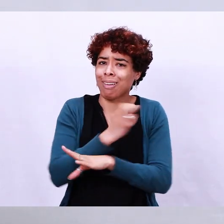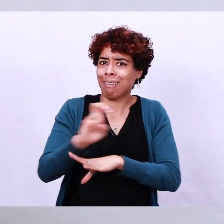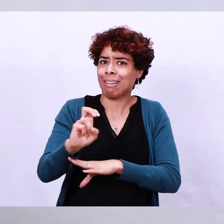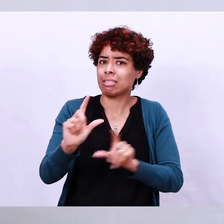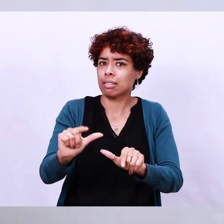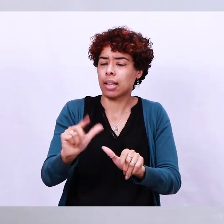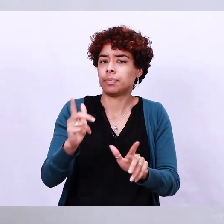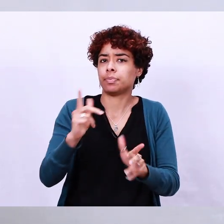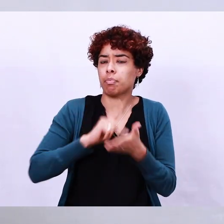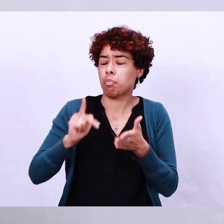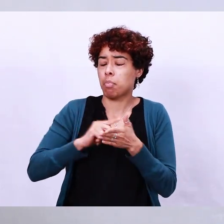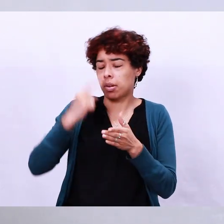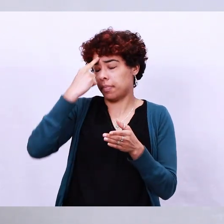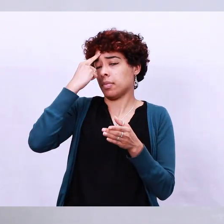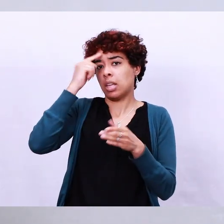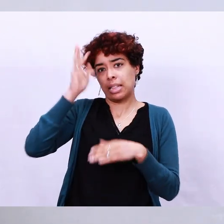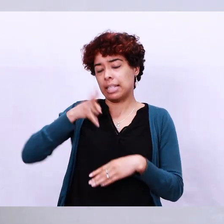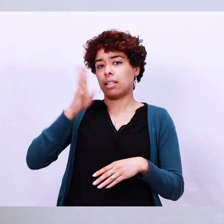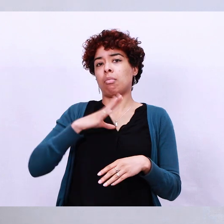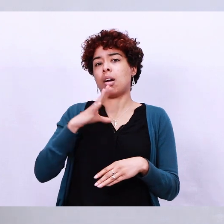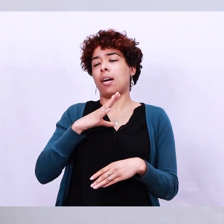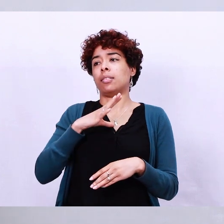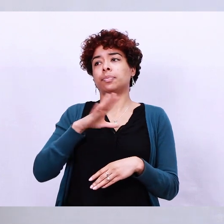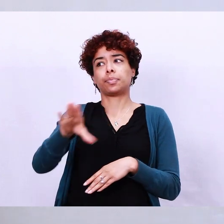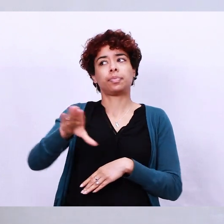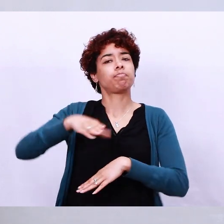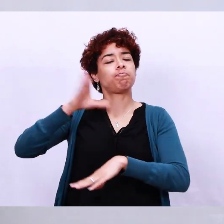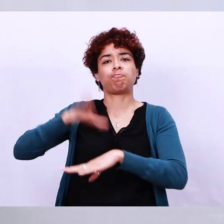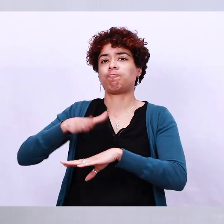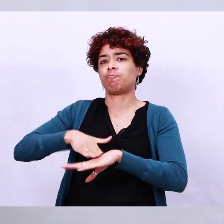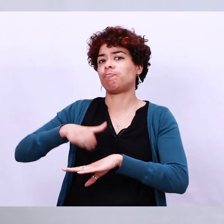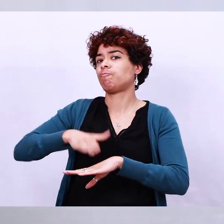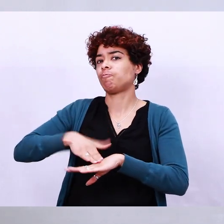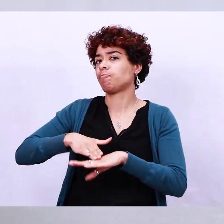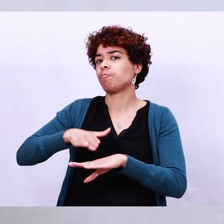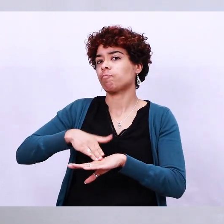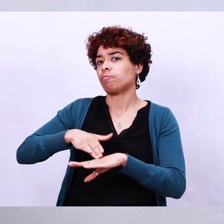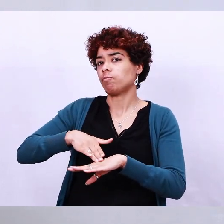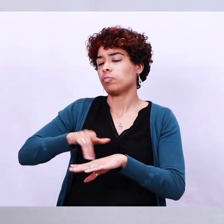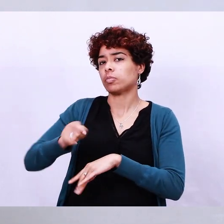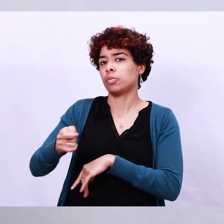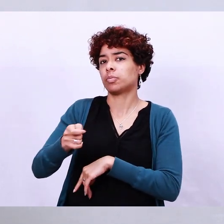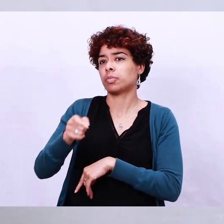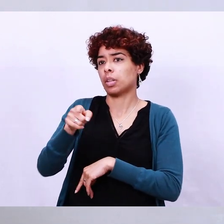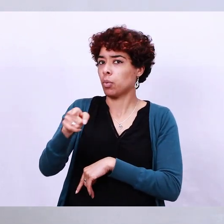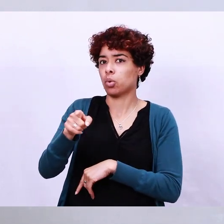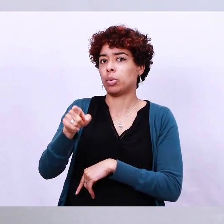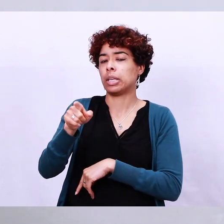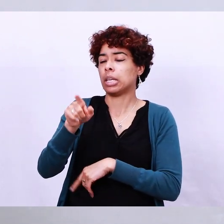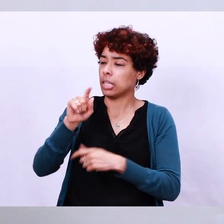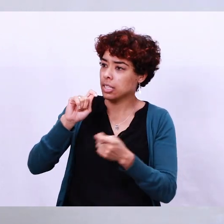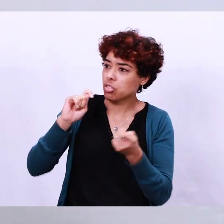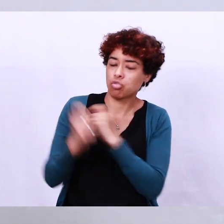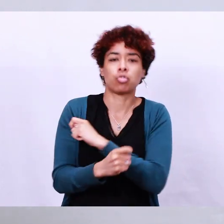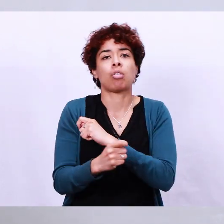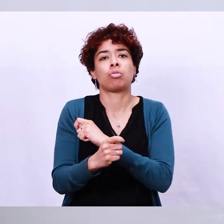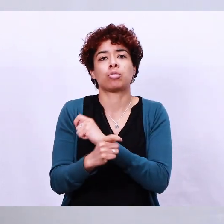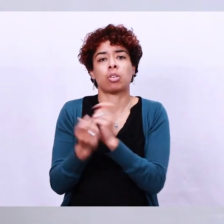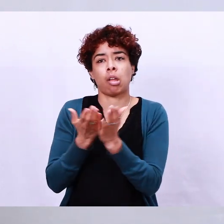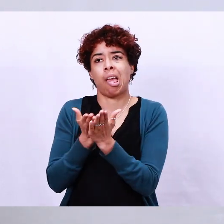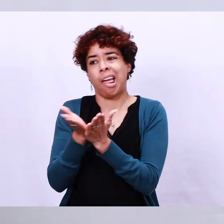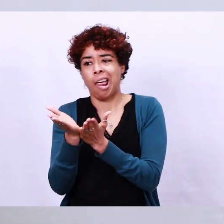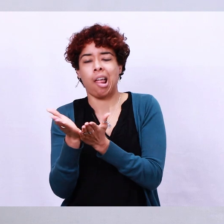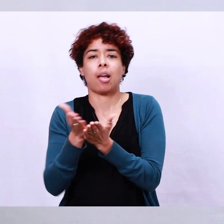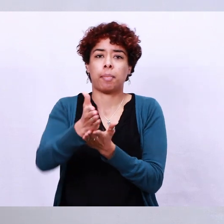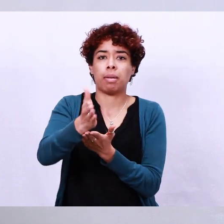Paul, il a eu du discernement à ce moment-là, et il donne une correction afin que Pierre puisse se rétablir les choses et que la